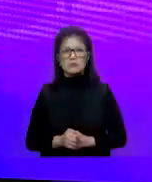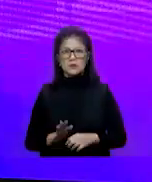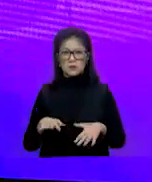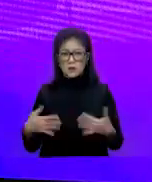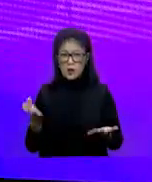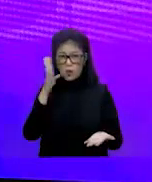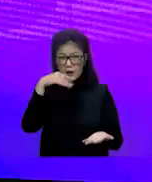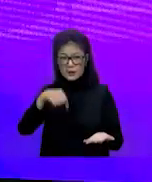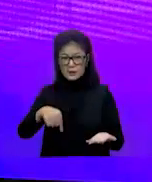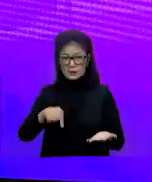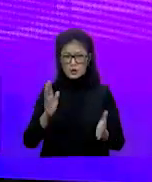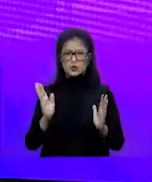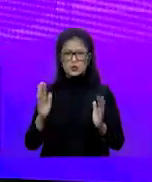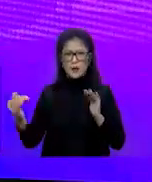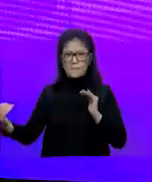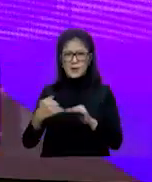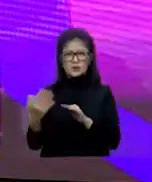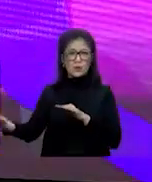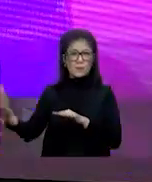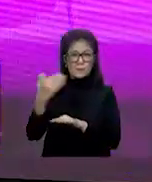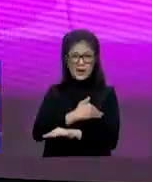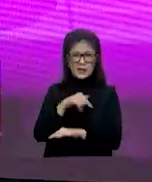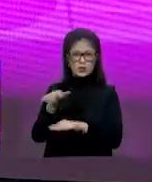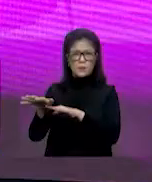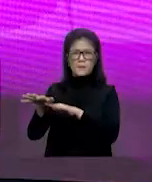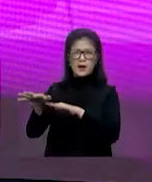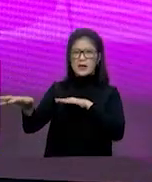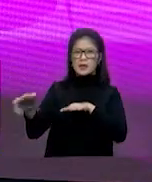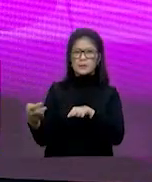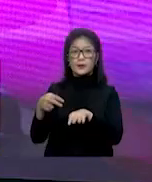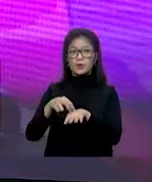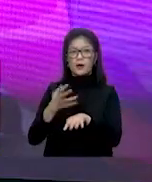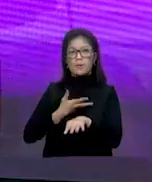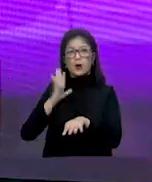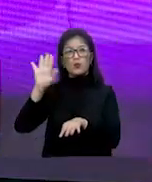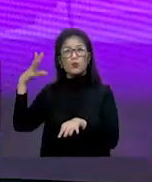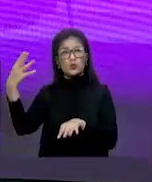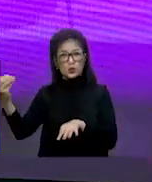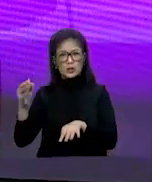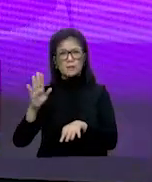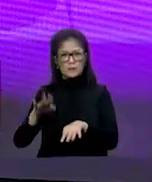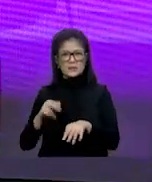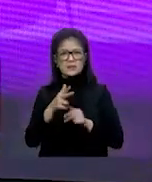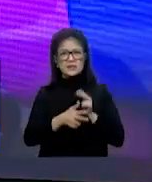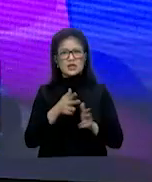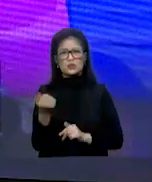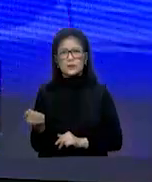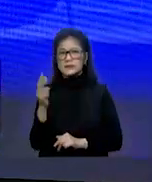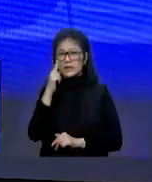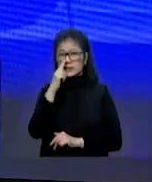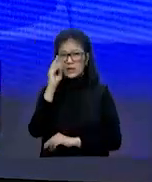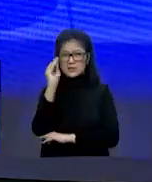pemirsa meski hari ini sudah masuk Arus Balik namun kepadatan penumpang yang akan mudik masih terjadi di Stasiun Pasar Senin